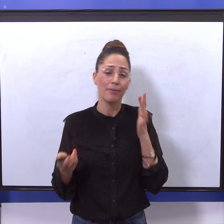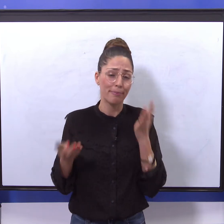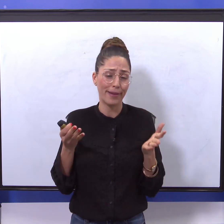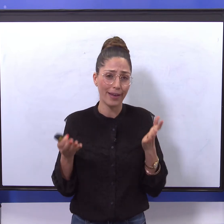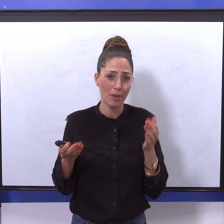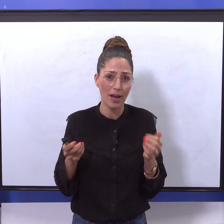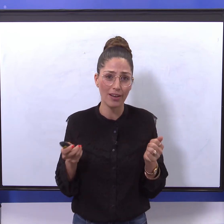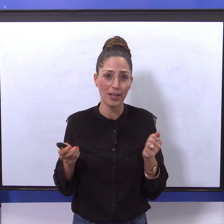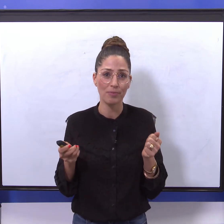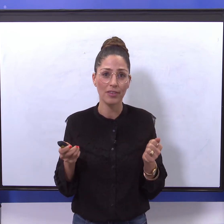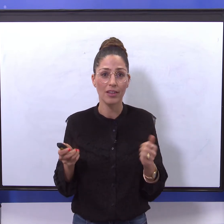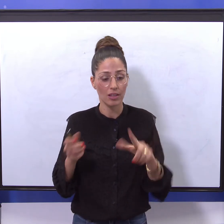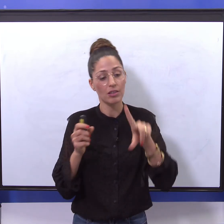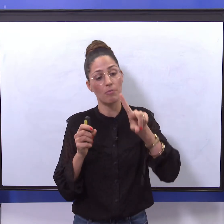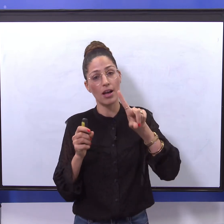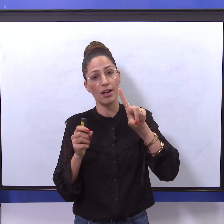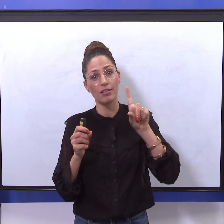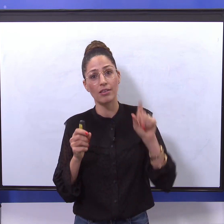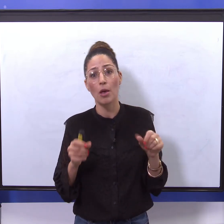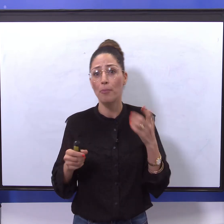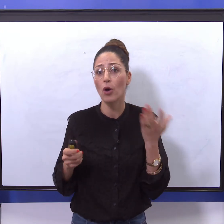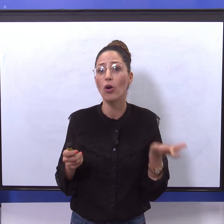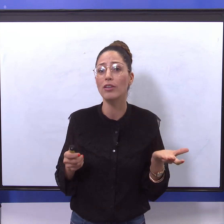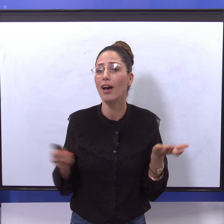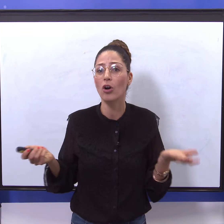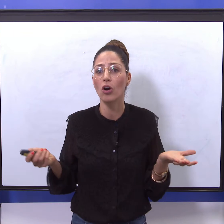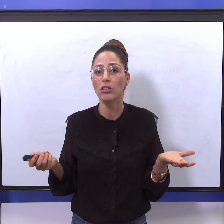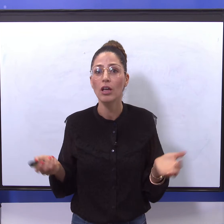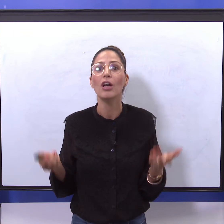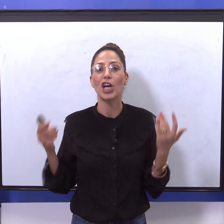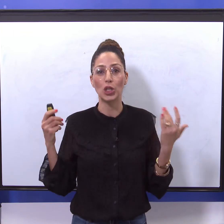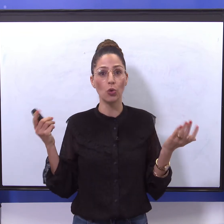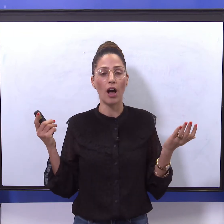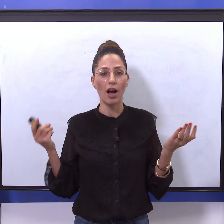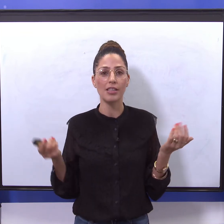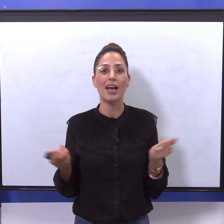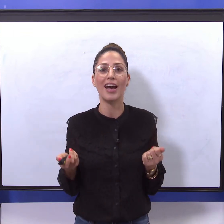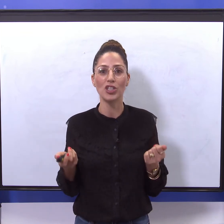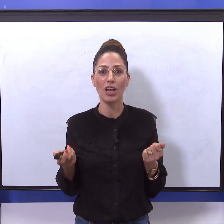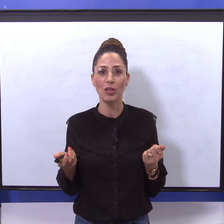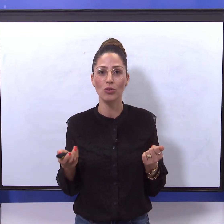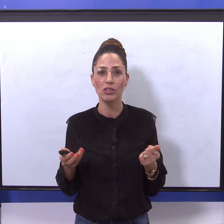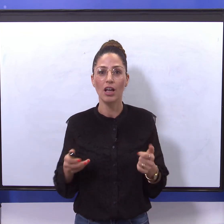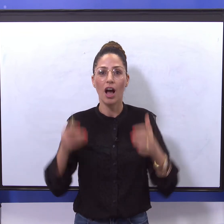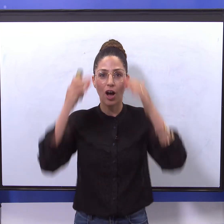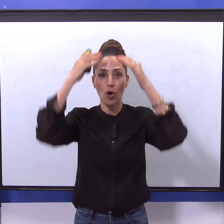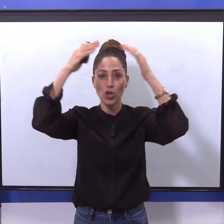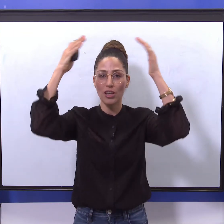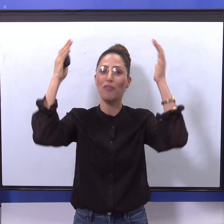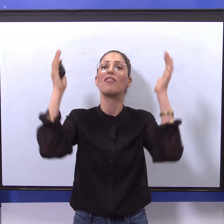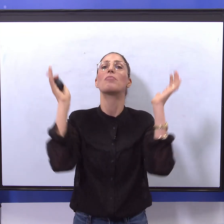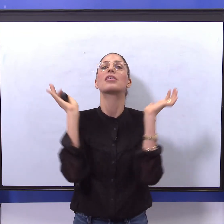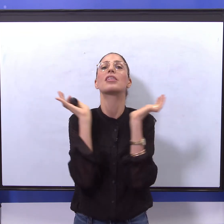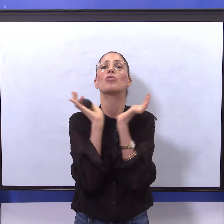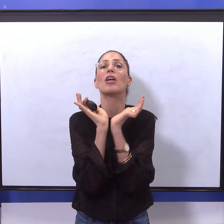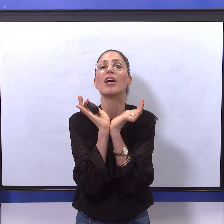שלי בערך מעגלים. טבעת, פירות, ירקות, כדור הארץ הענק שלנו, הראש